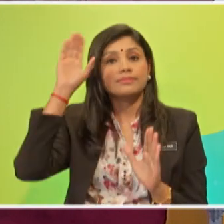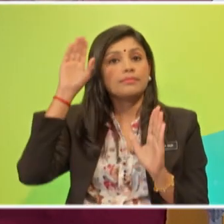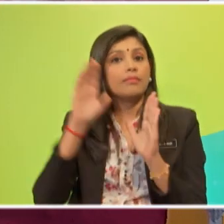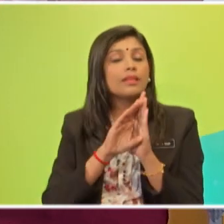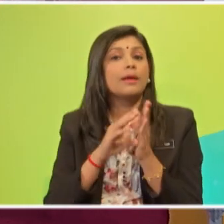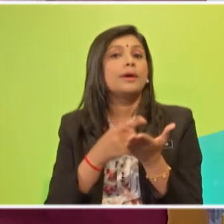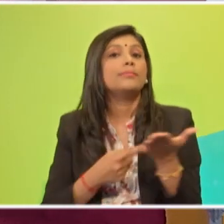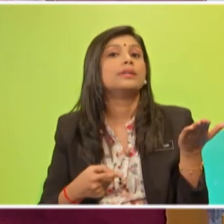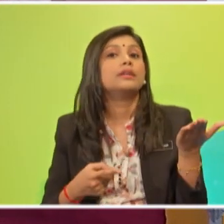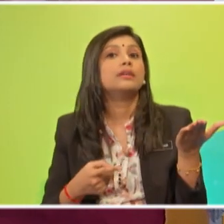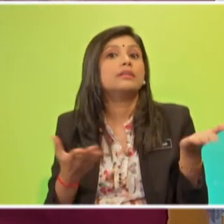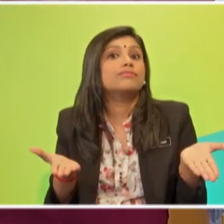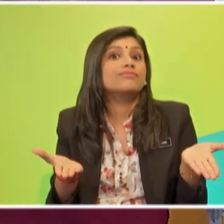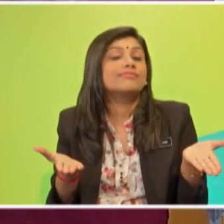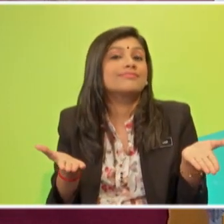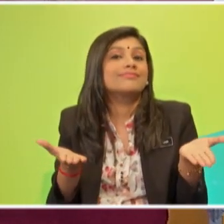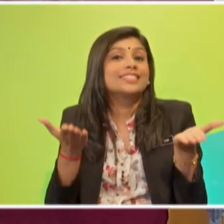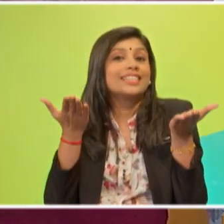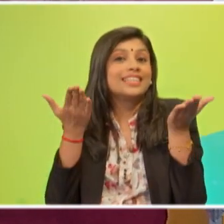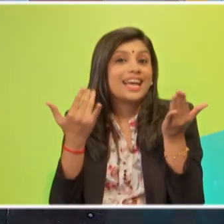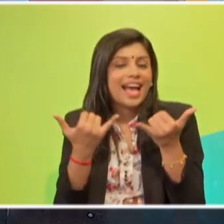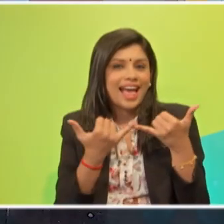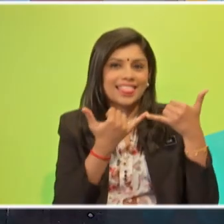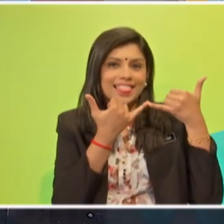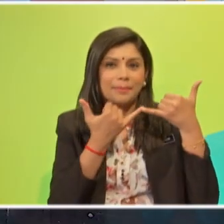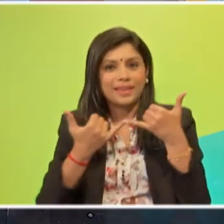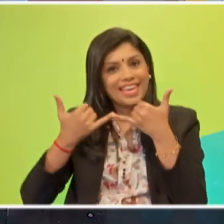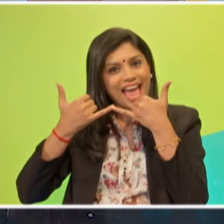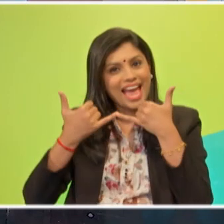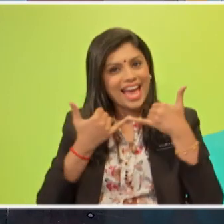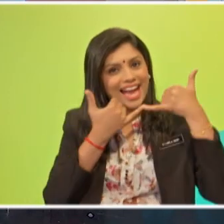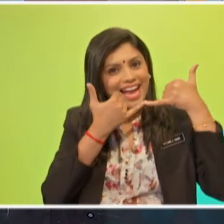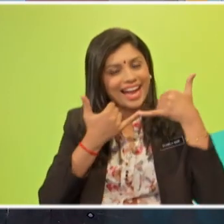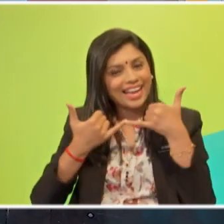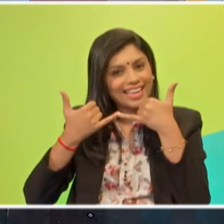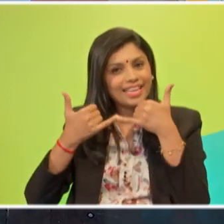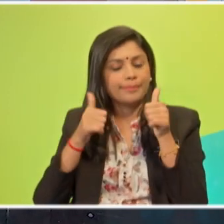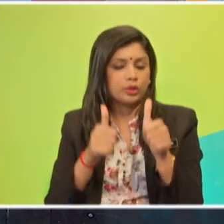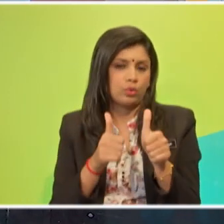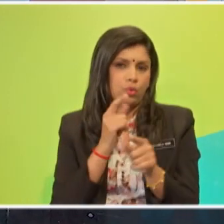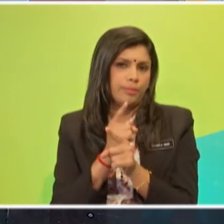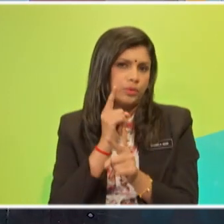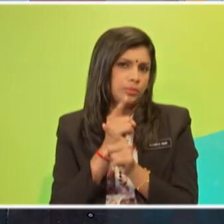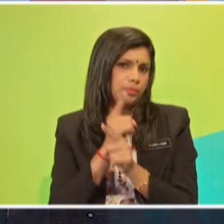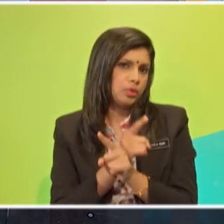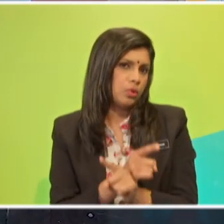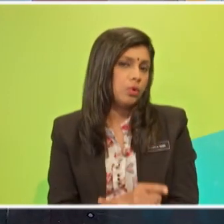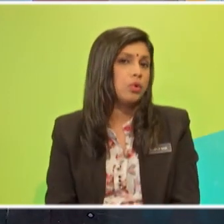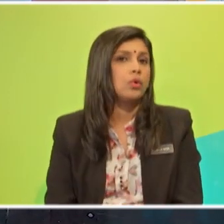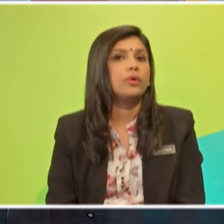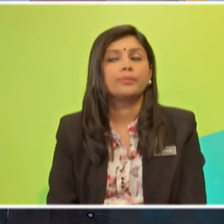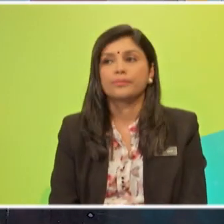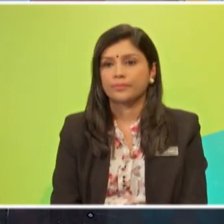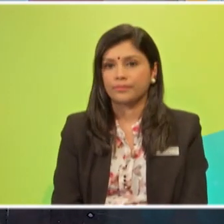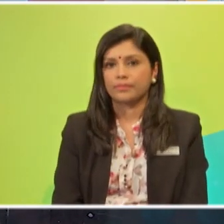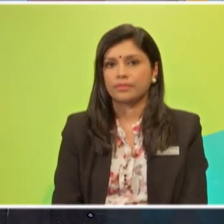Ha, ini buah apa, Sean? Ini nampak macam buah tembikai lah, cikgu. Ha, betul. Ha. Okey, Sean dan murid-murid di